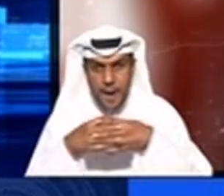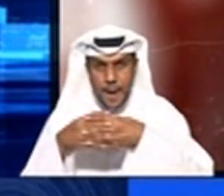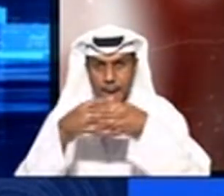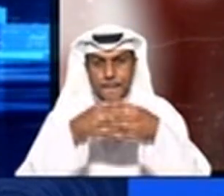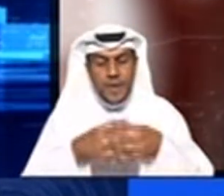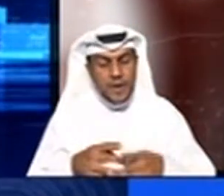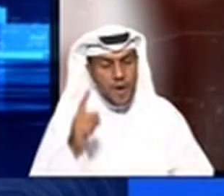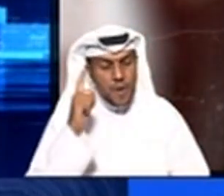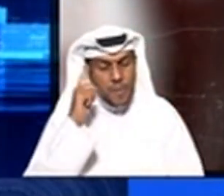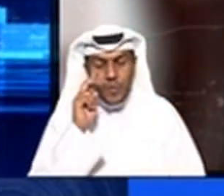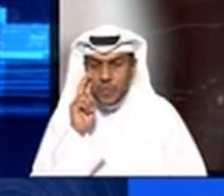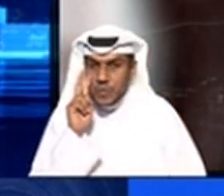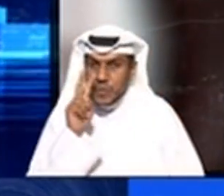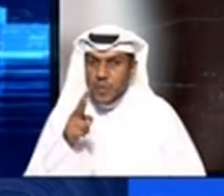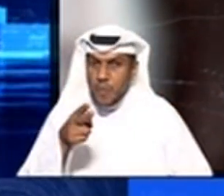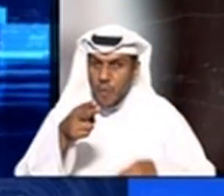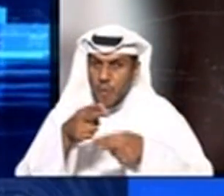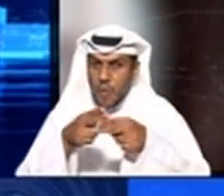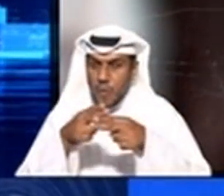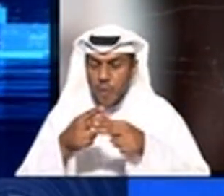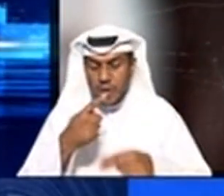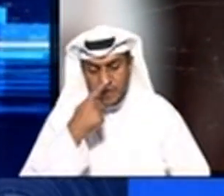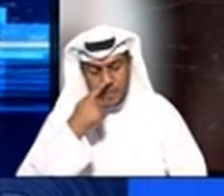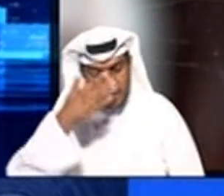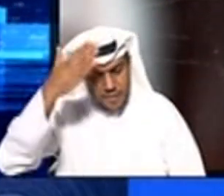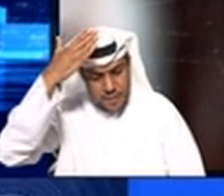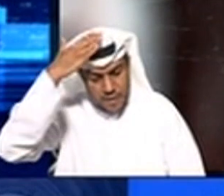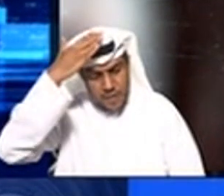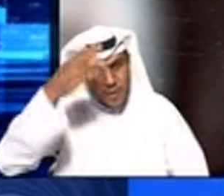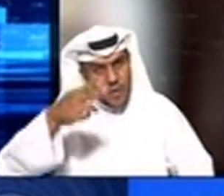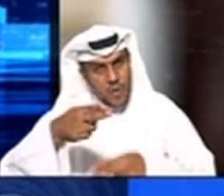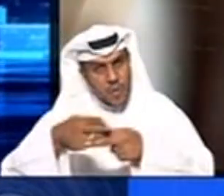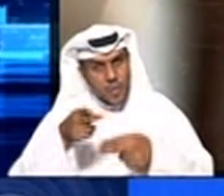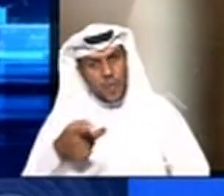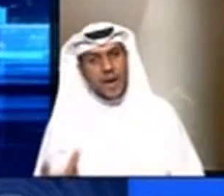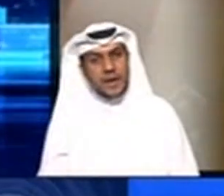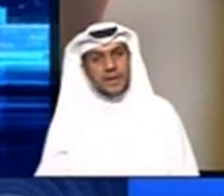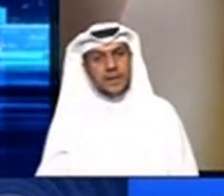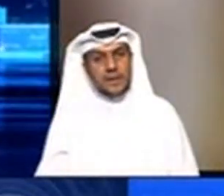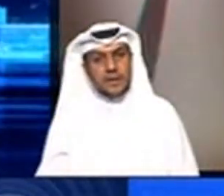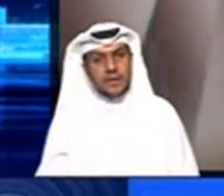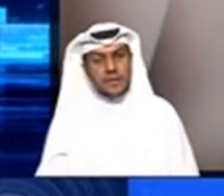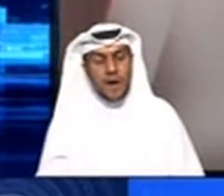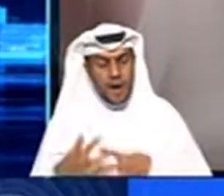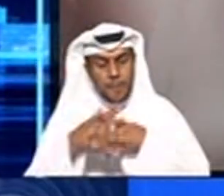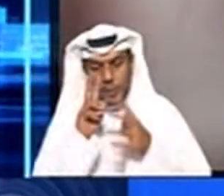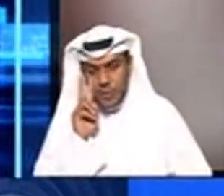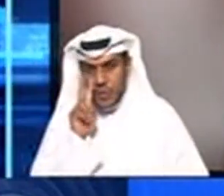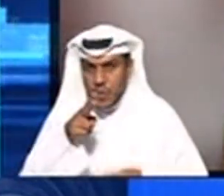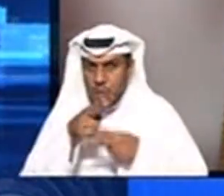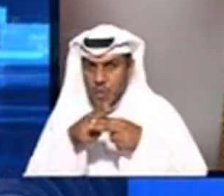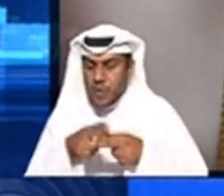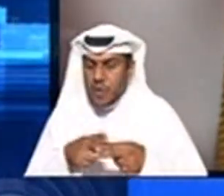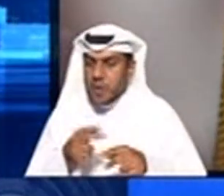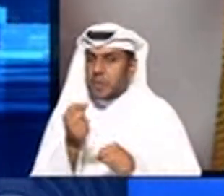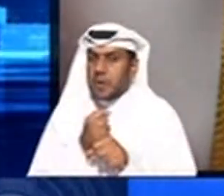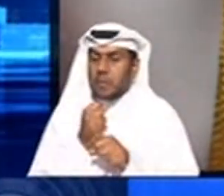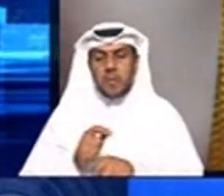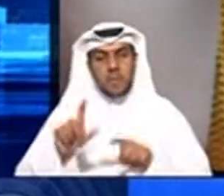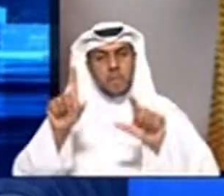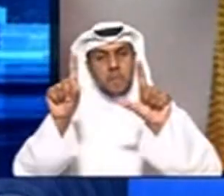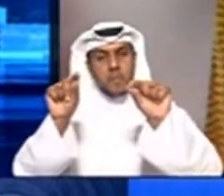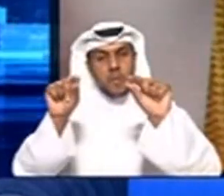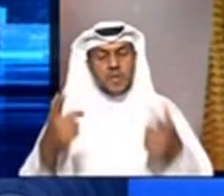تقدر وتحترم مسيرتنا ككويت وما وقفنا كدولة بقيادة سمو الأمير.